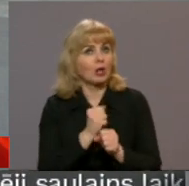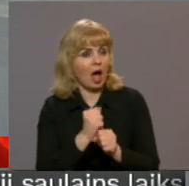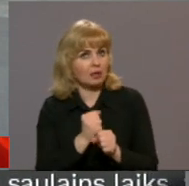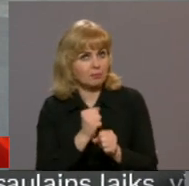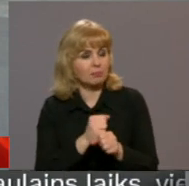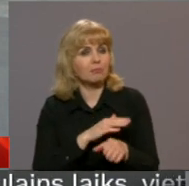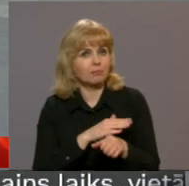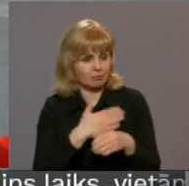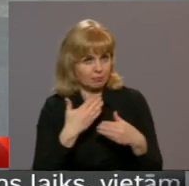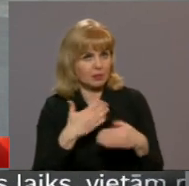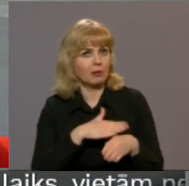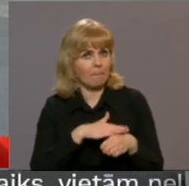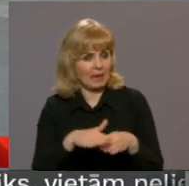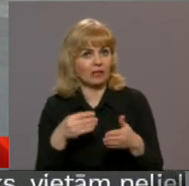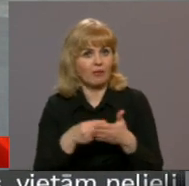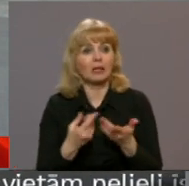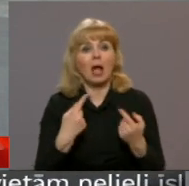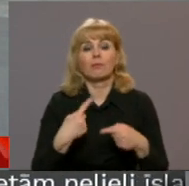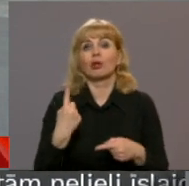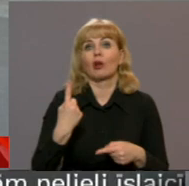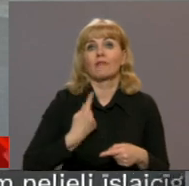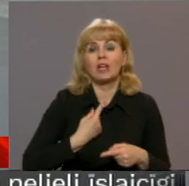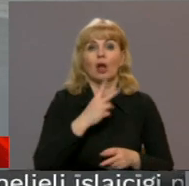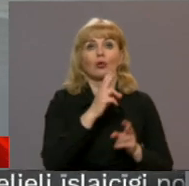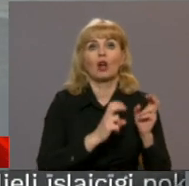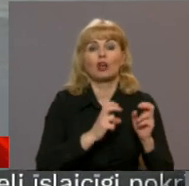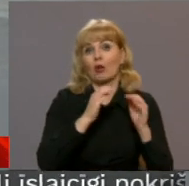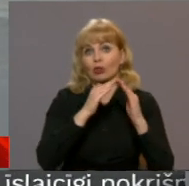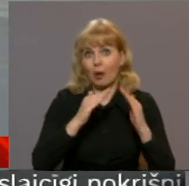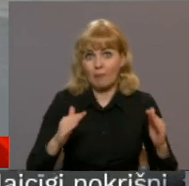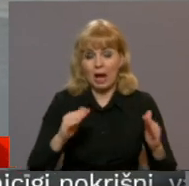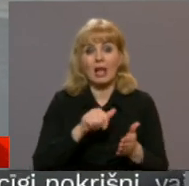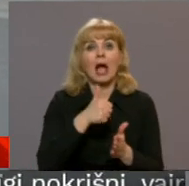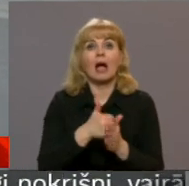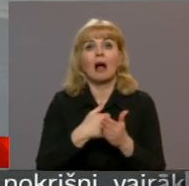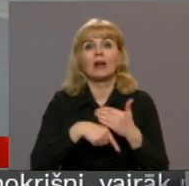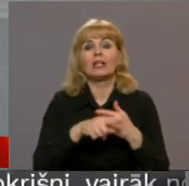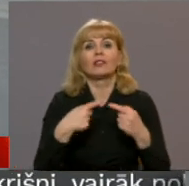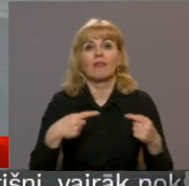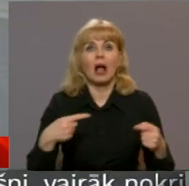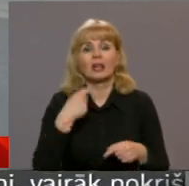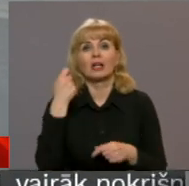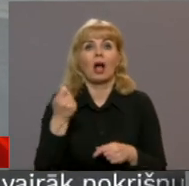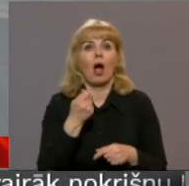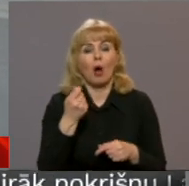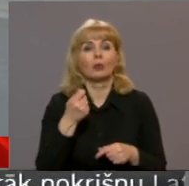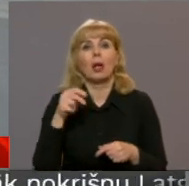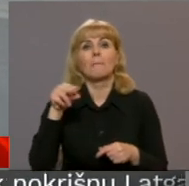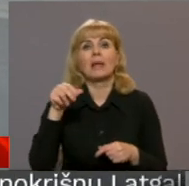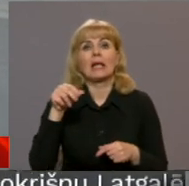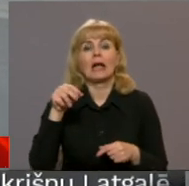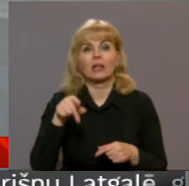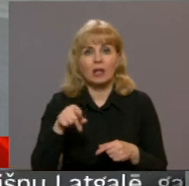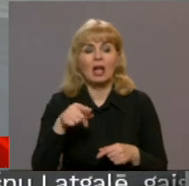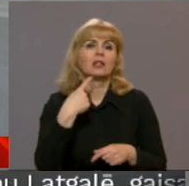un pašlaik es esmu viena, kas ražo viņus mājās un galvenā izejviela ir pilngraudu rudzu milti. Protams,